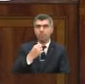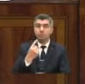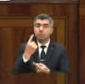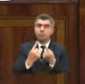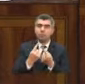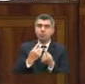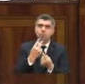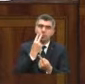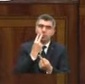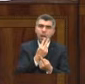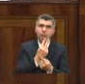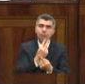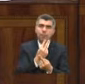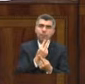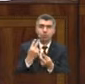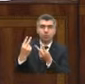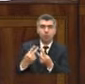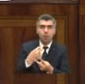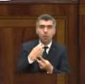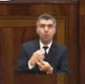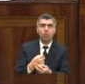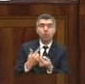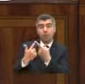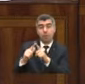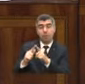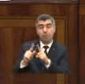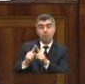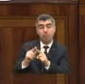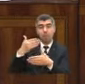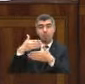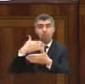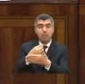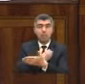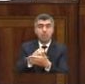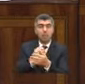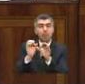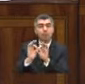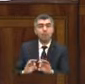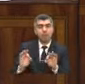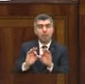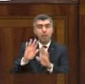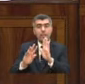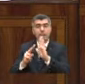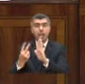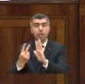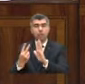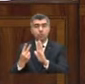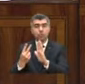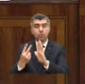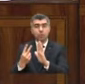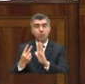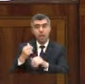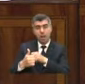4 ديال المرات في هذه القاعه، ولكن جا كيقول لك باللي حتى مستشفى ما دار خلال هاد 12 سنه. 28 مستشفى اللي